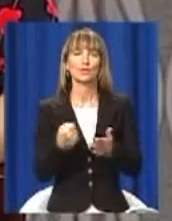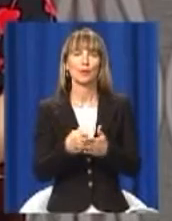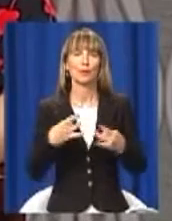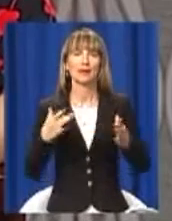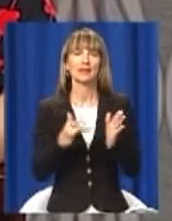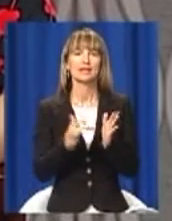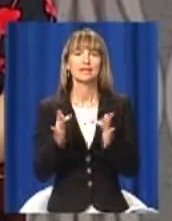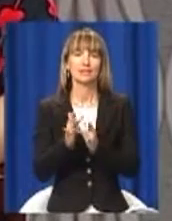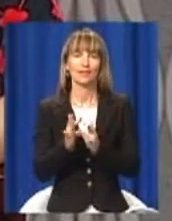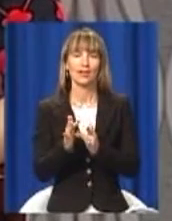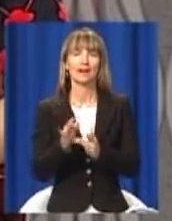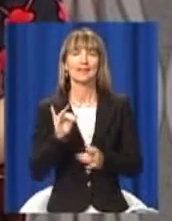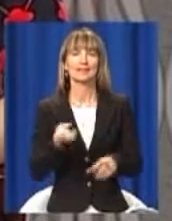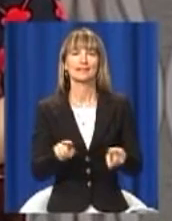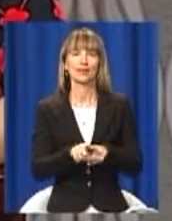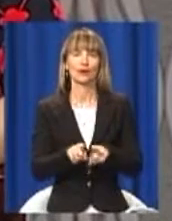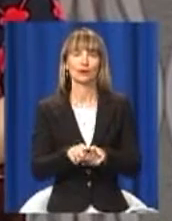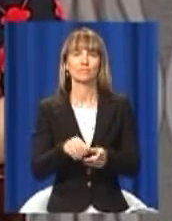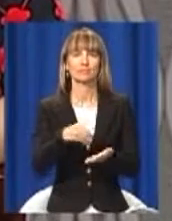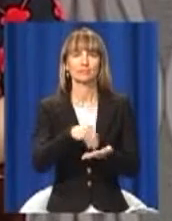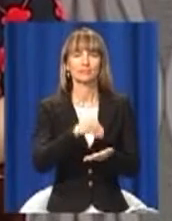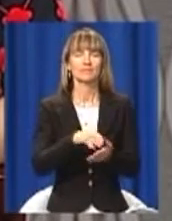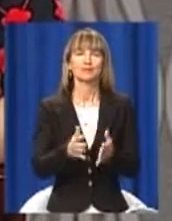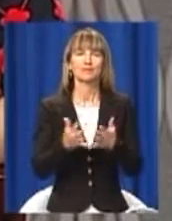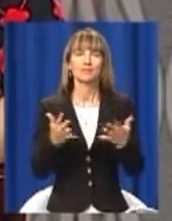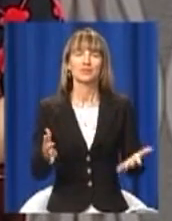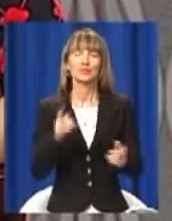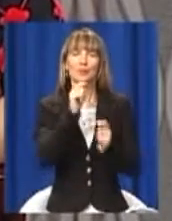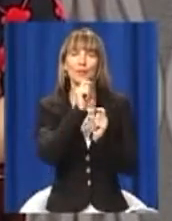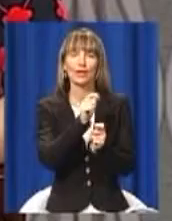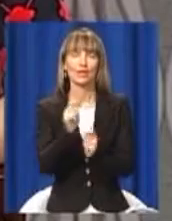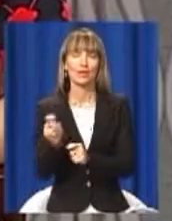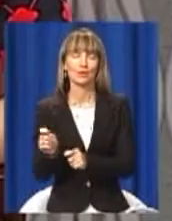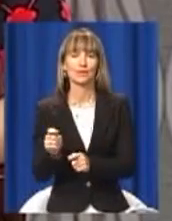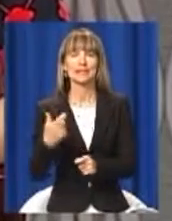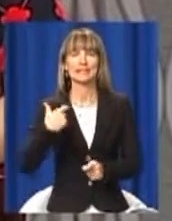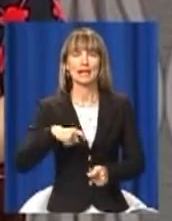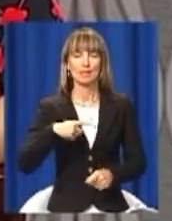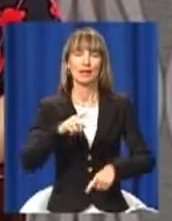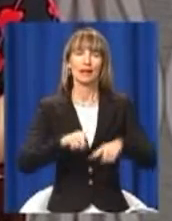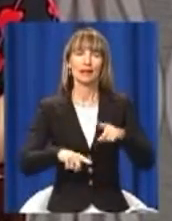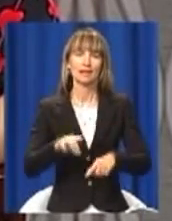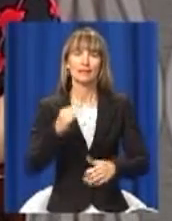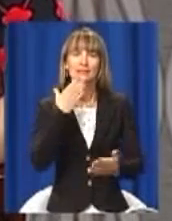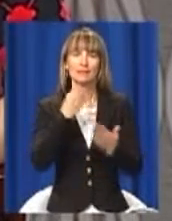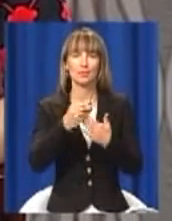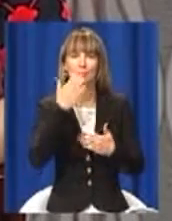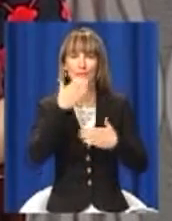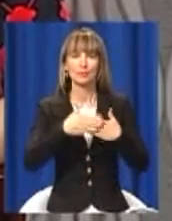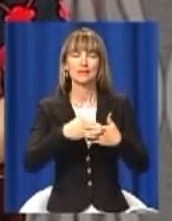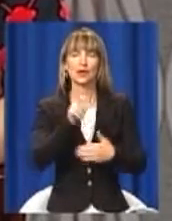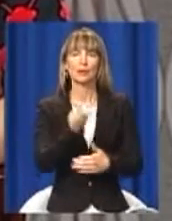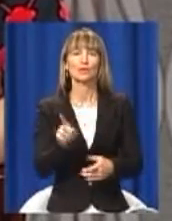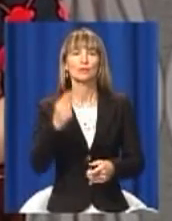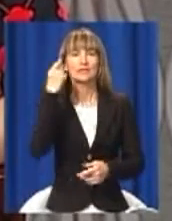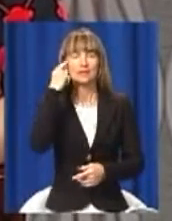святкування Різдва Христового, а також закуповують якомога більше таких подарунків собі, рідним та своїм близьким людям.